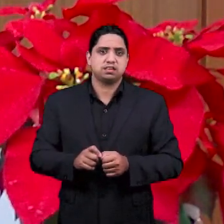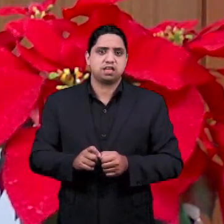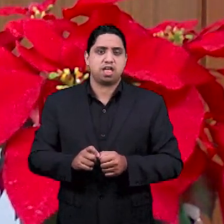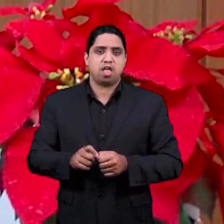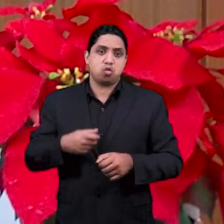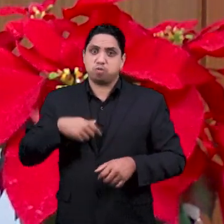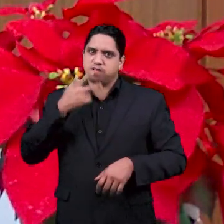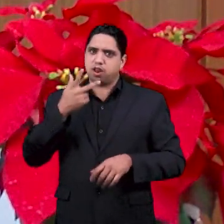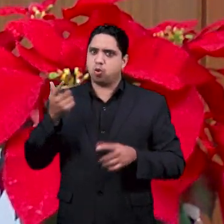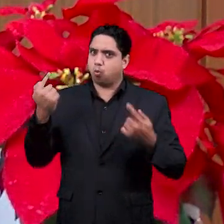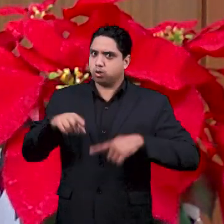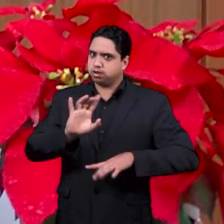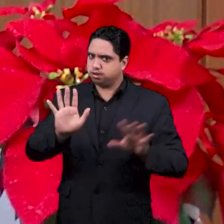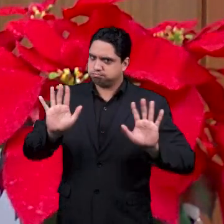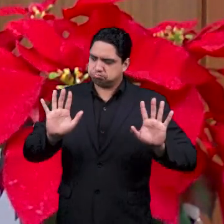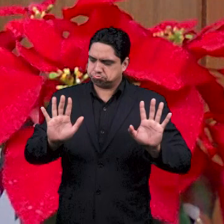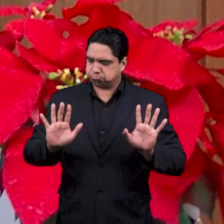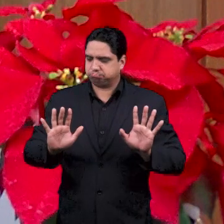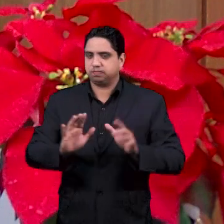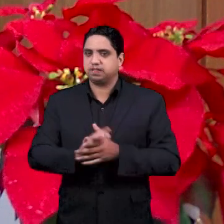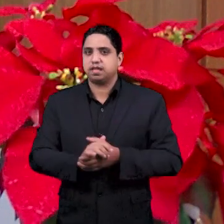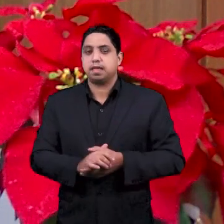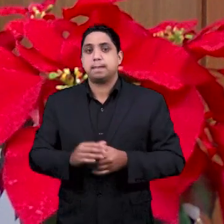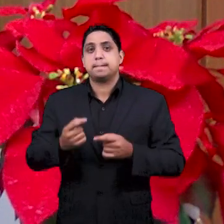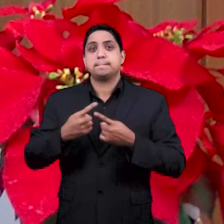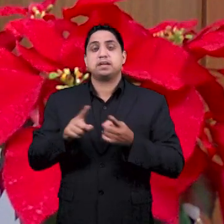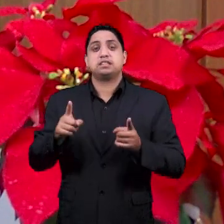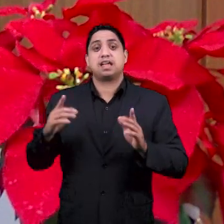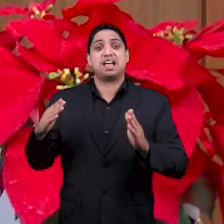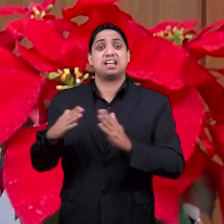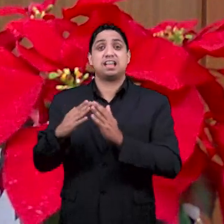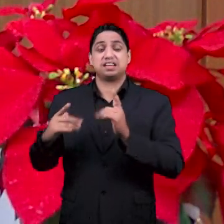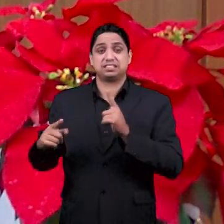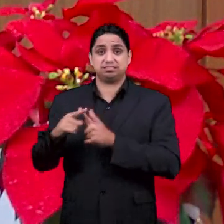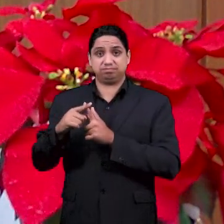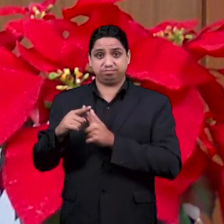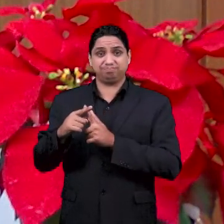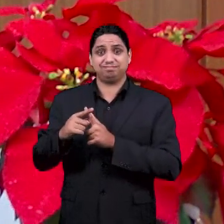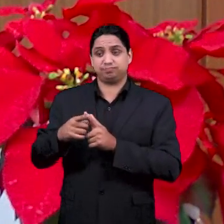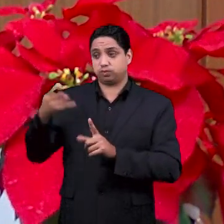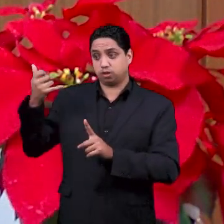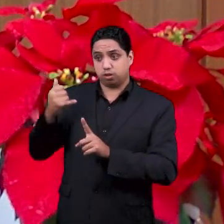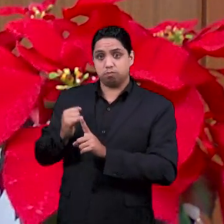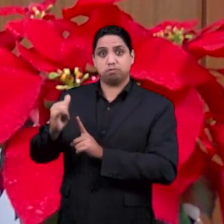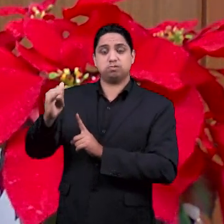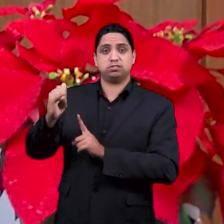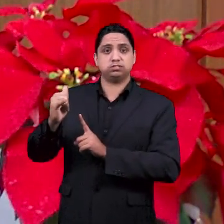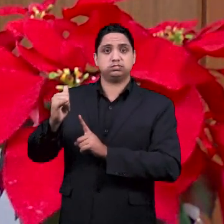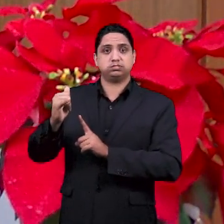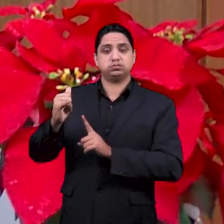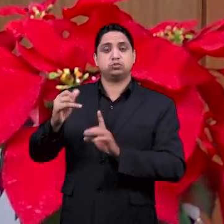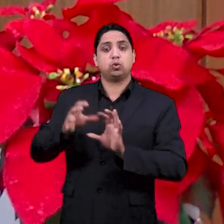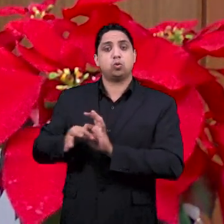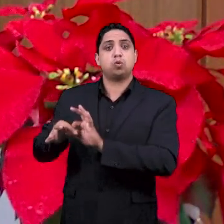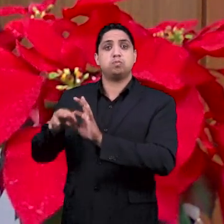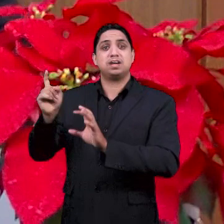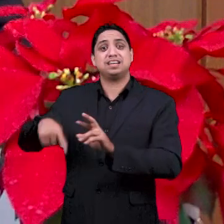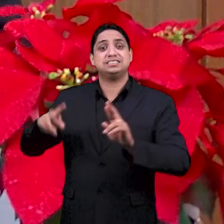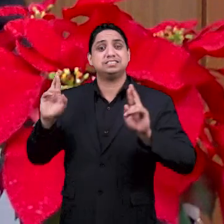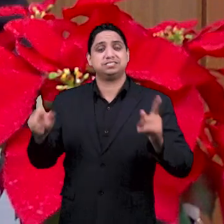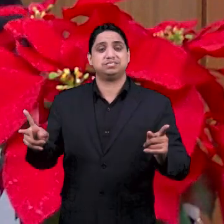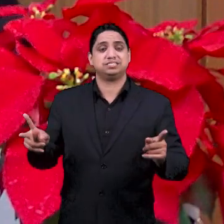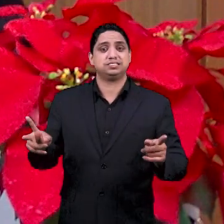у людей и потом разделяет все между людьми, а для церкви пророческой